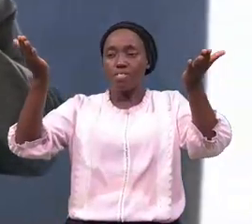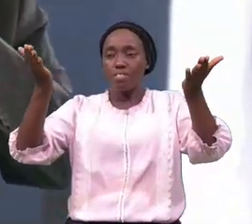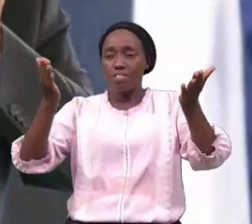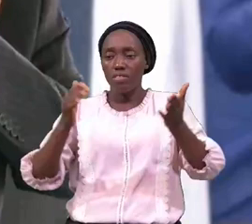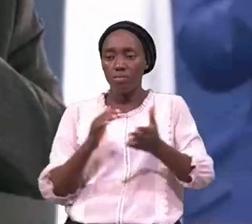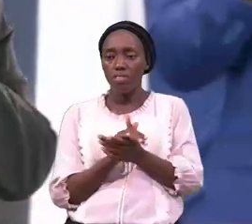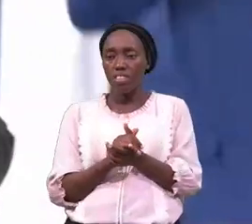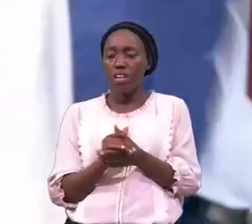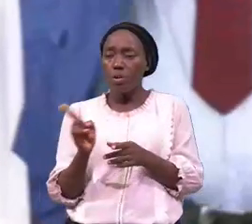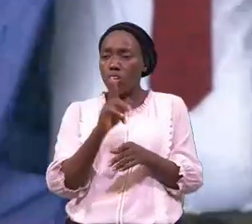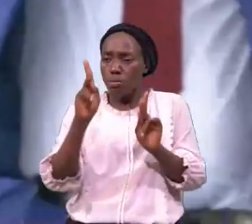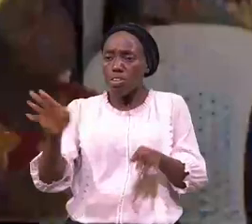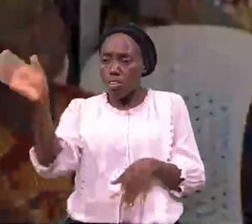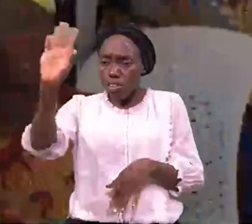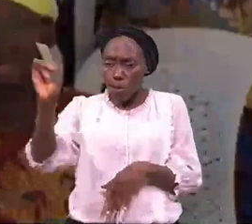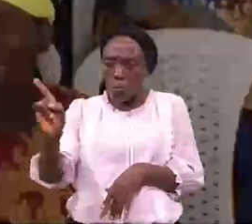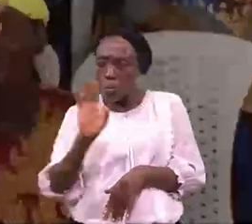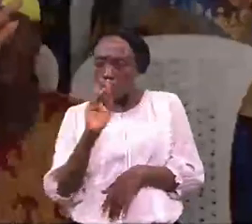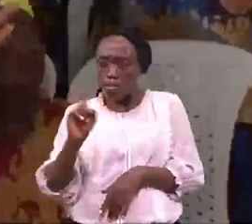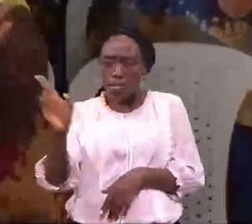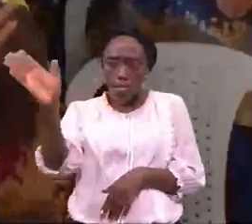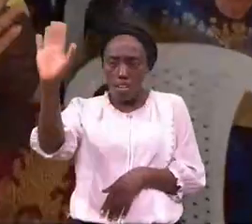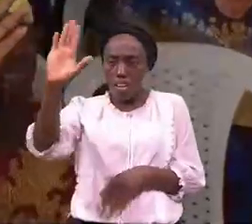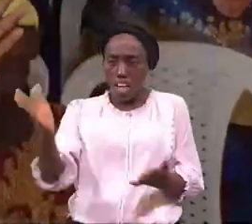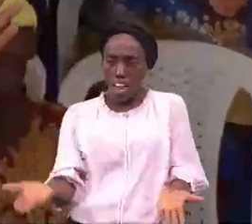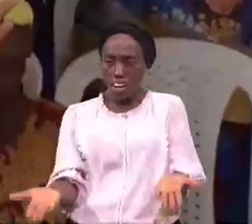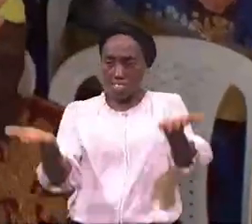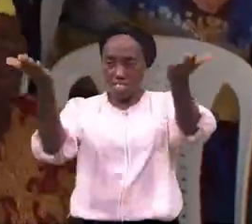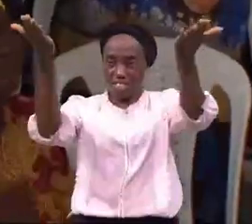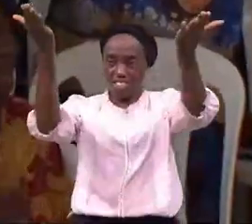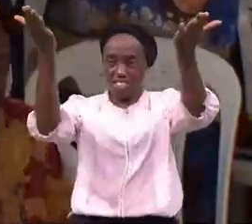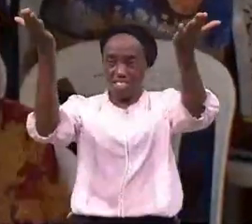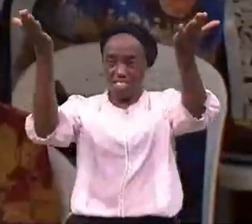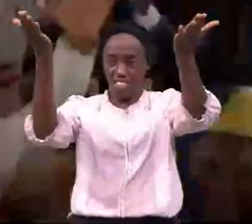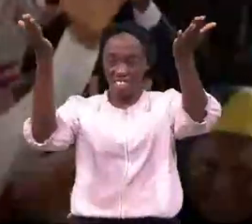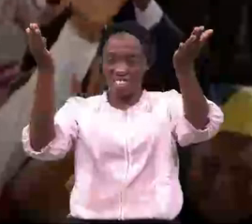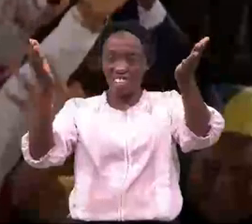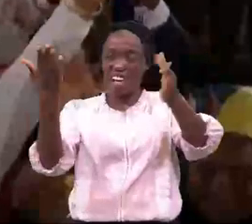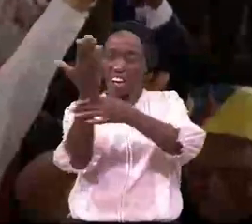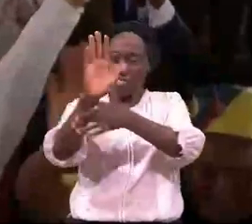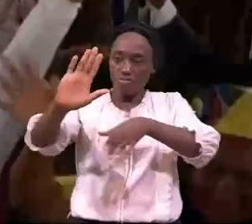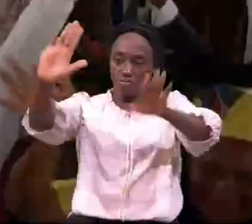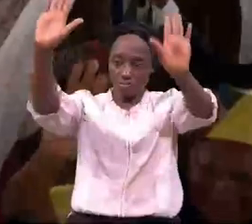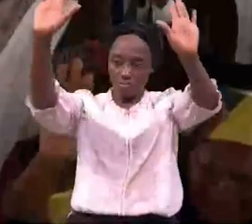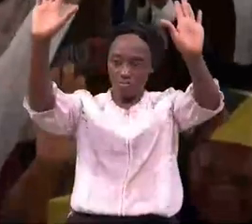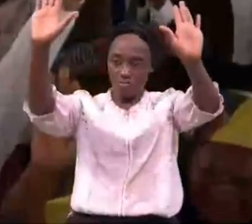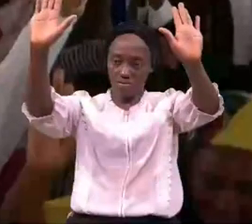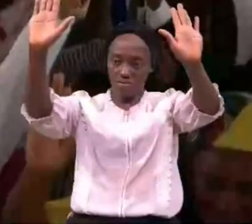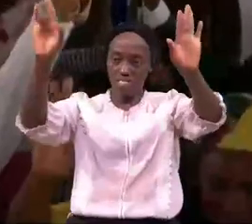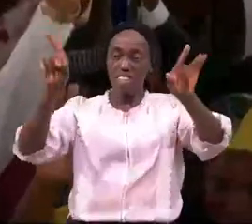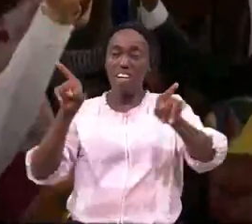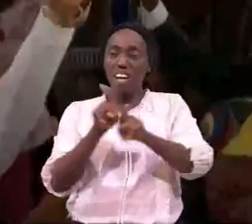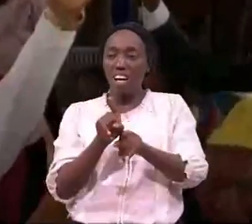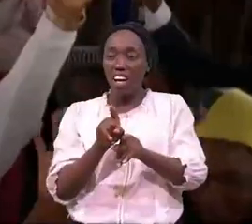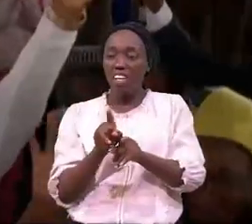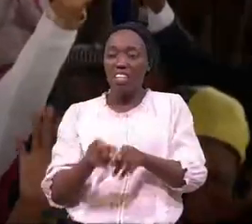Où est la personne dont je parle là-bas? Élévation. Élève cette main. Aussi haut